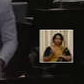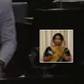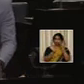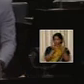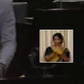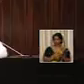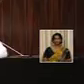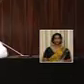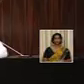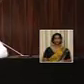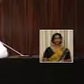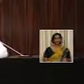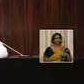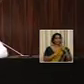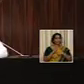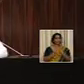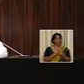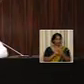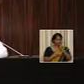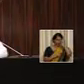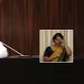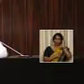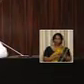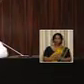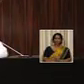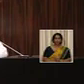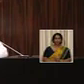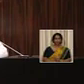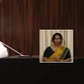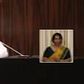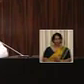පිළිගන්නවා. ගරු ජගත් කුමාර සුමිත්‍රා ආරච්චි මැතිතුමා.